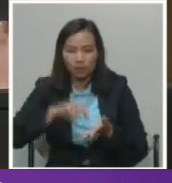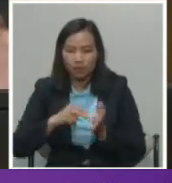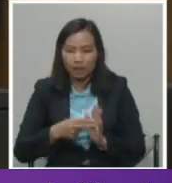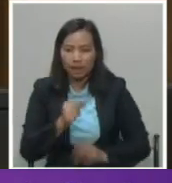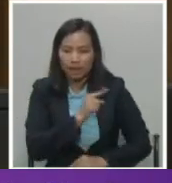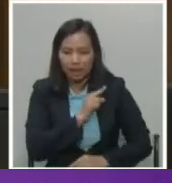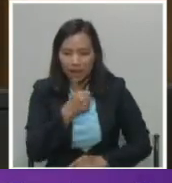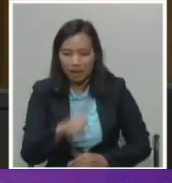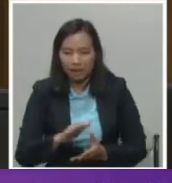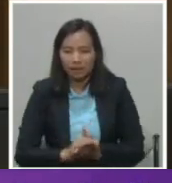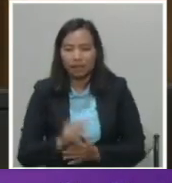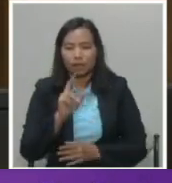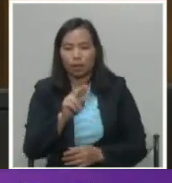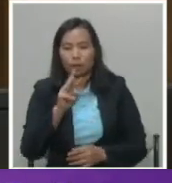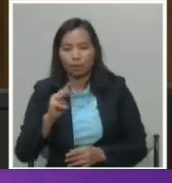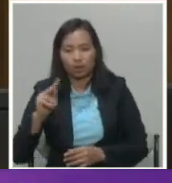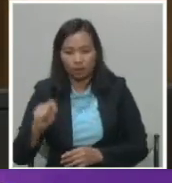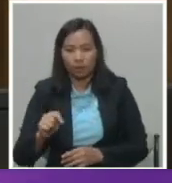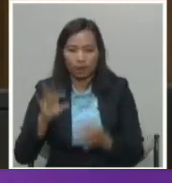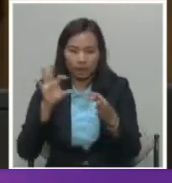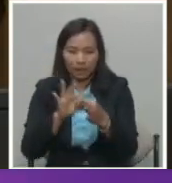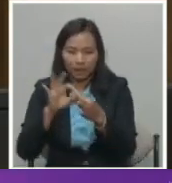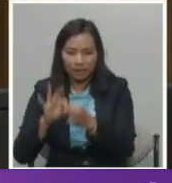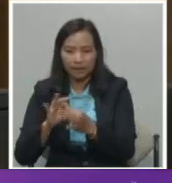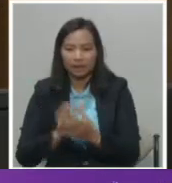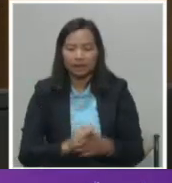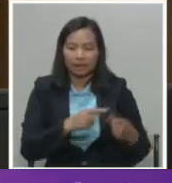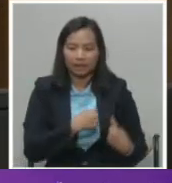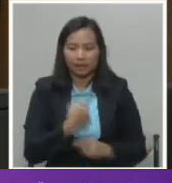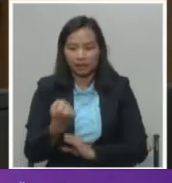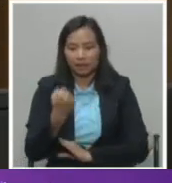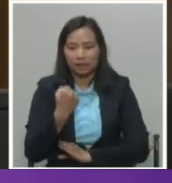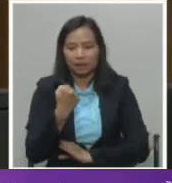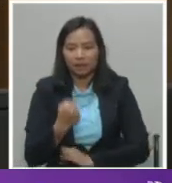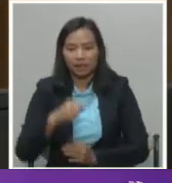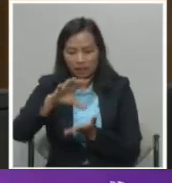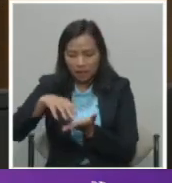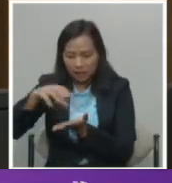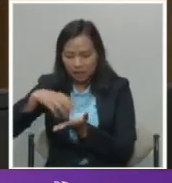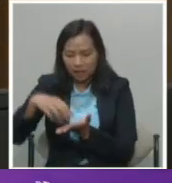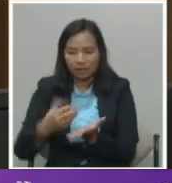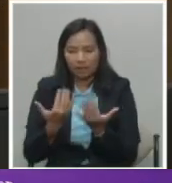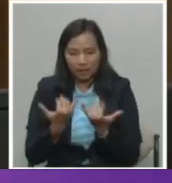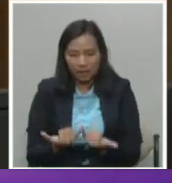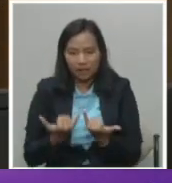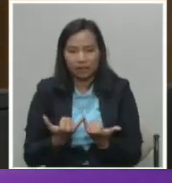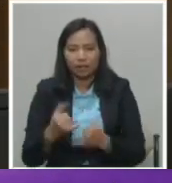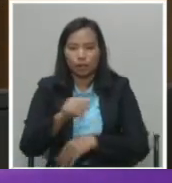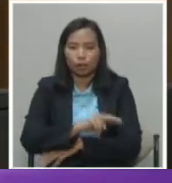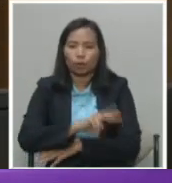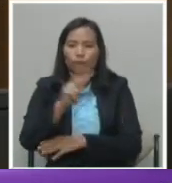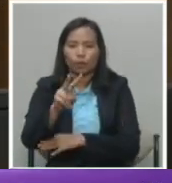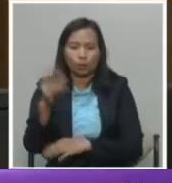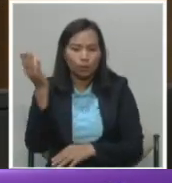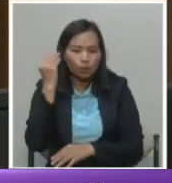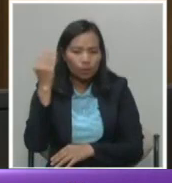มีรัฐมนตรีทุกคนเข้ามาเกี่ยวข้องทั้งหมดขอให้เชื่อมั่นไว้ใจว่าเรารับเรื่องทุกเรื่องที่ท่านพูดมาทั้งหมดวันนี้นะสองวันมาแล้วเนี่ยผมก็ฟังม